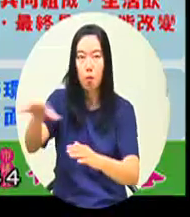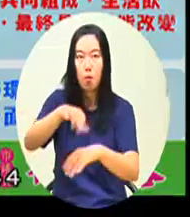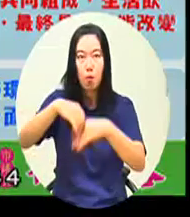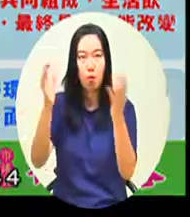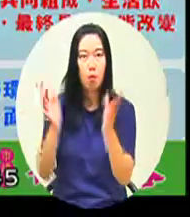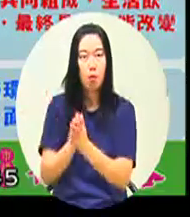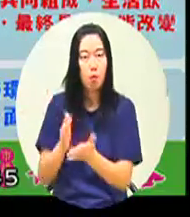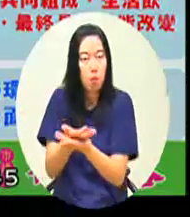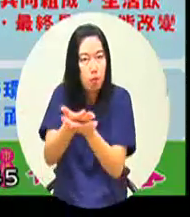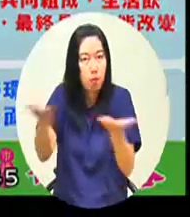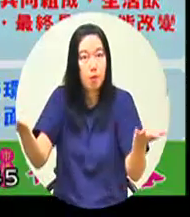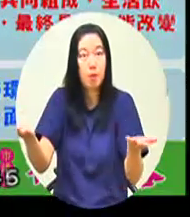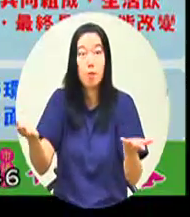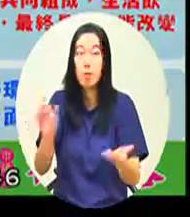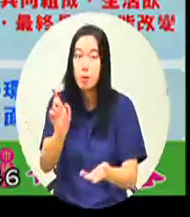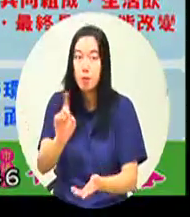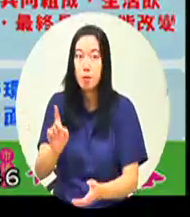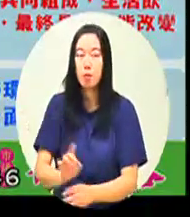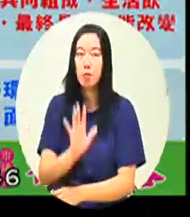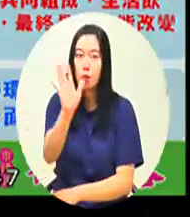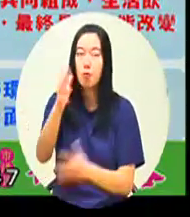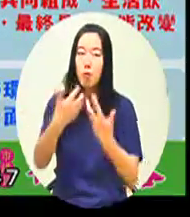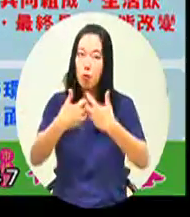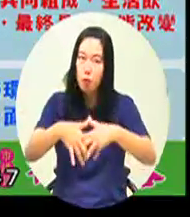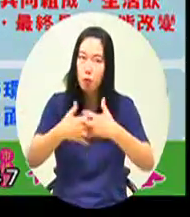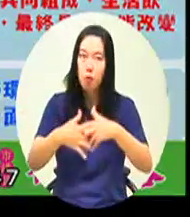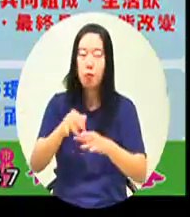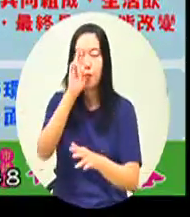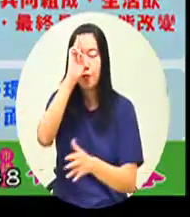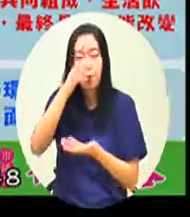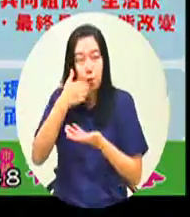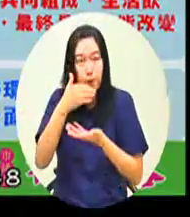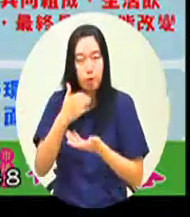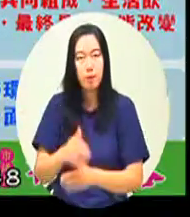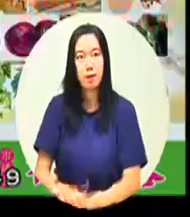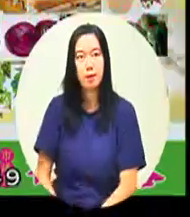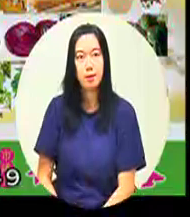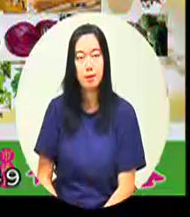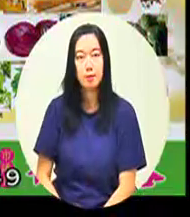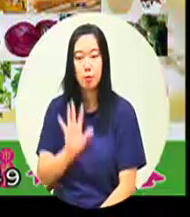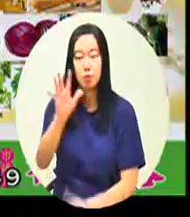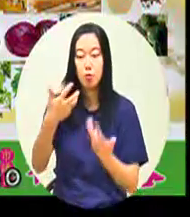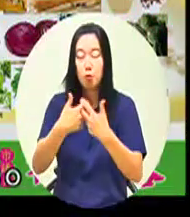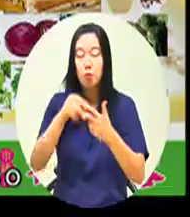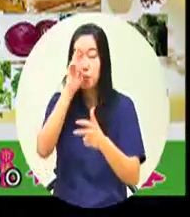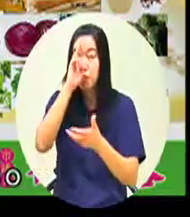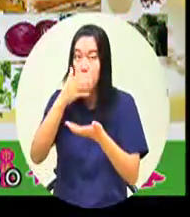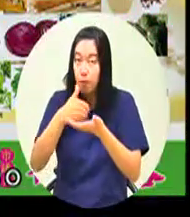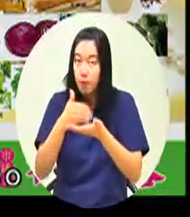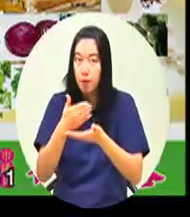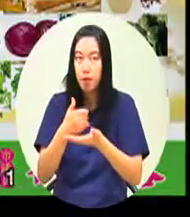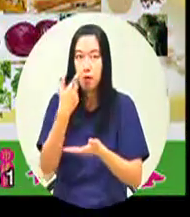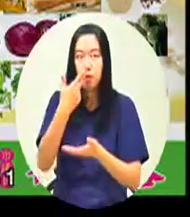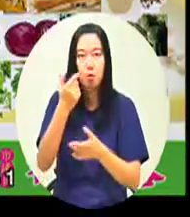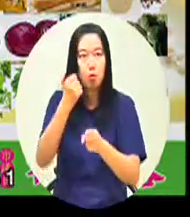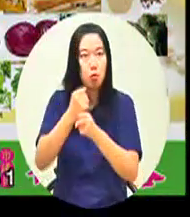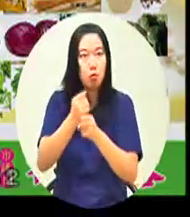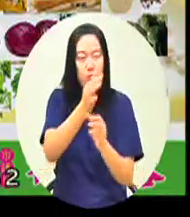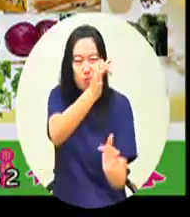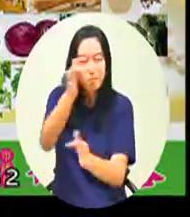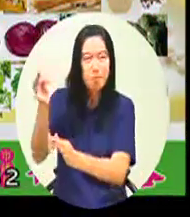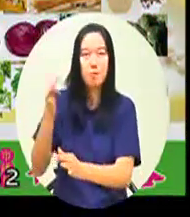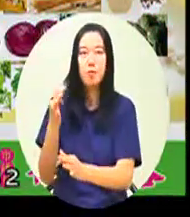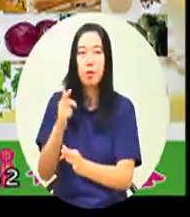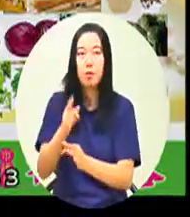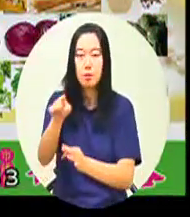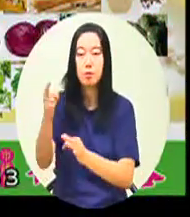应哦。他是说有机午餐呐，当然，那的有机午餐哈，未来这个呢，可能是在咱的